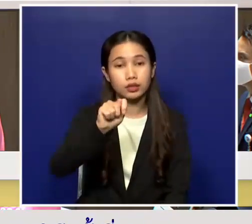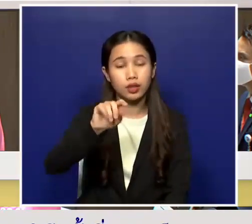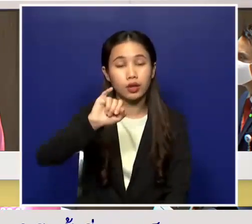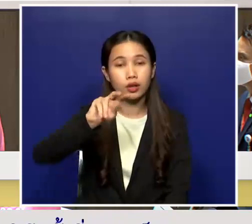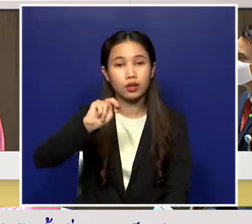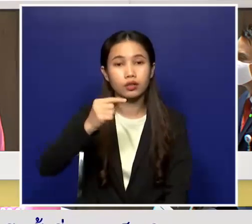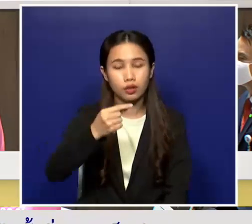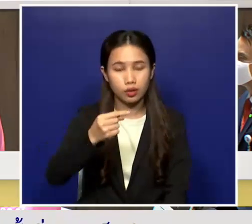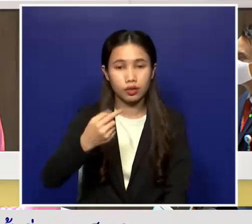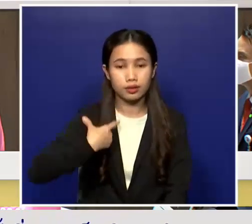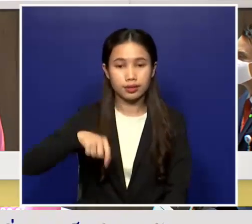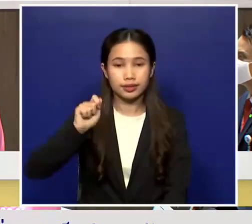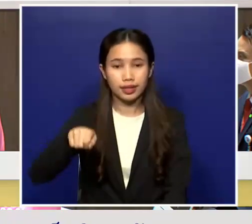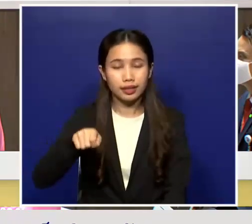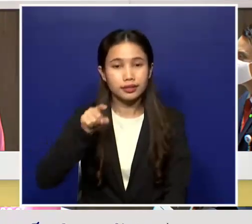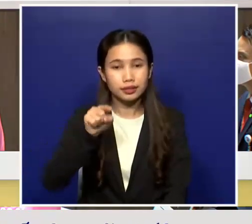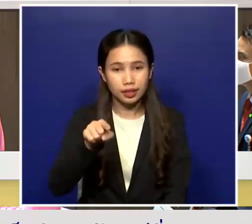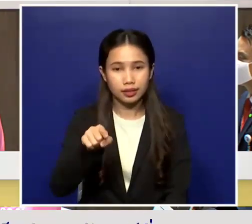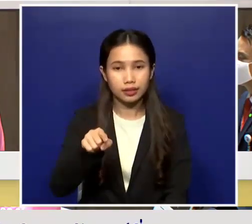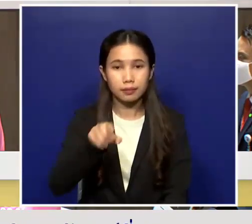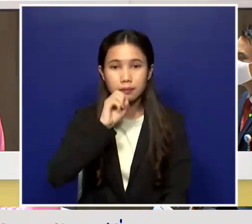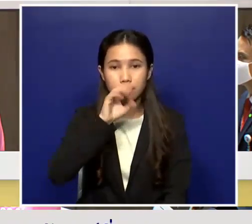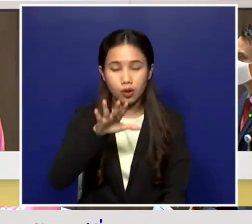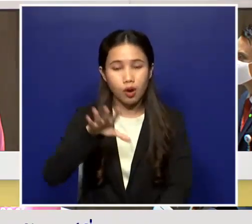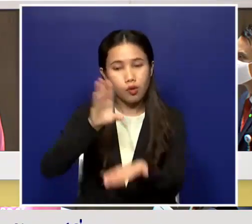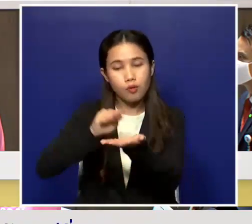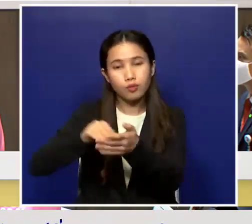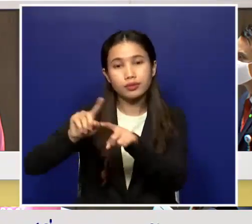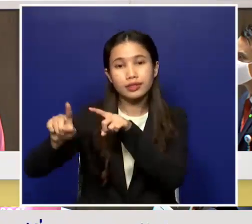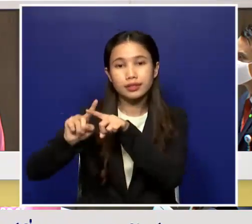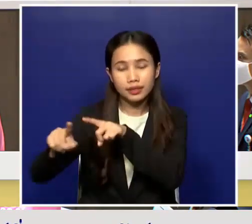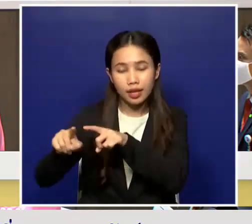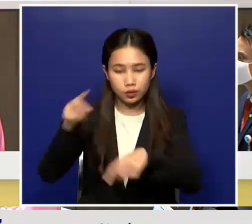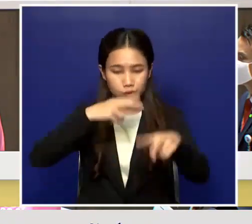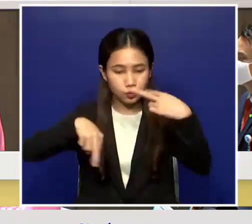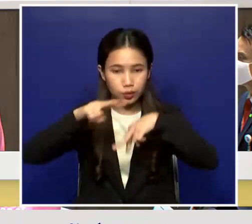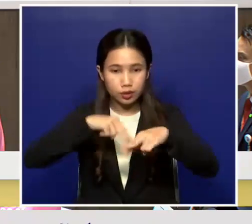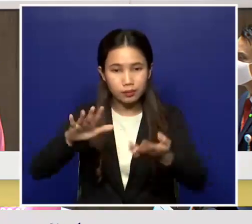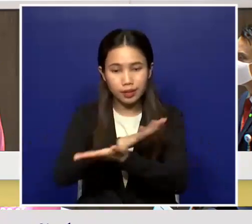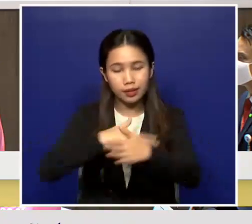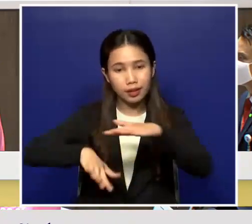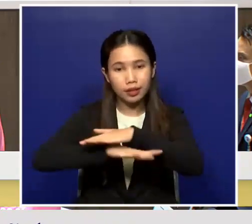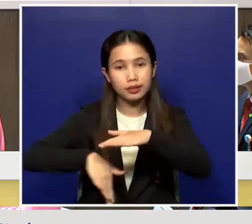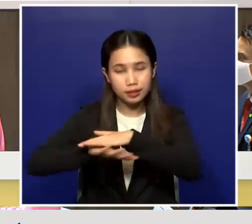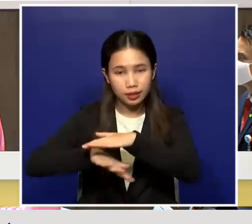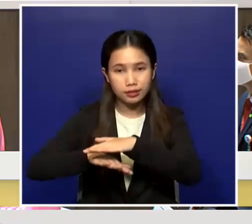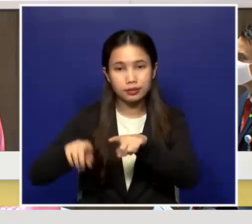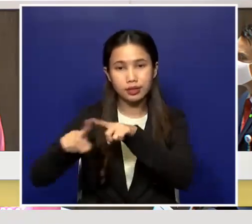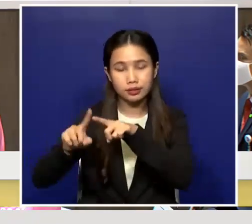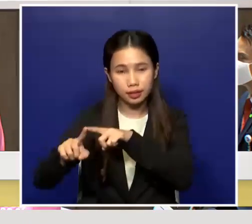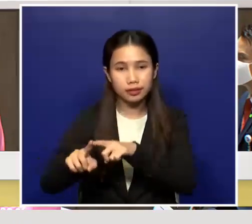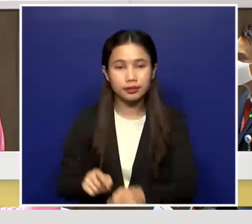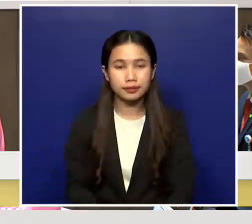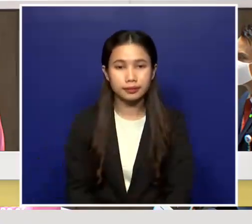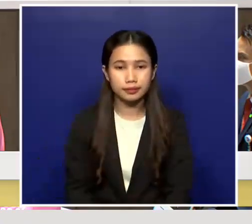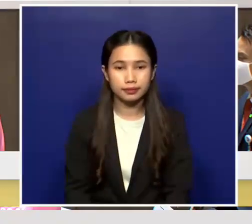ถูกศาลสั่งก็เลยบอกว่าไม่ปรากฏข้อมูลการตรวจสอบและเอกสารหน่วยเรียกพยานวัตถุ